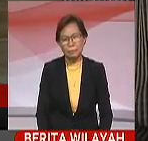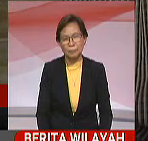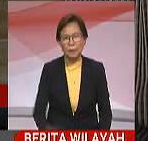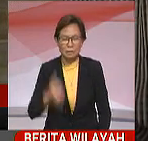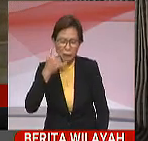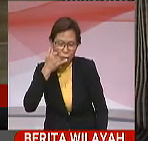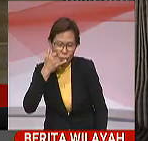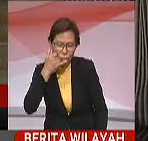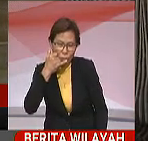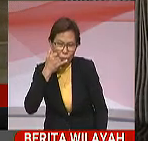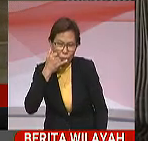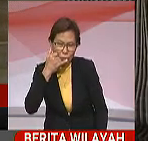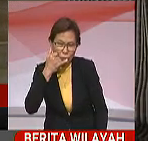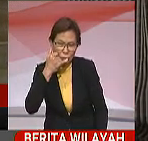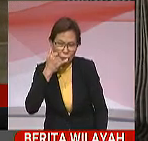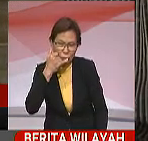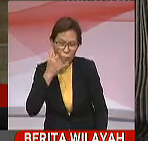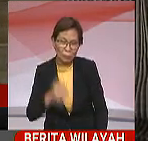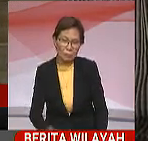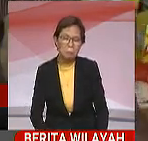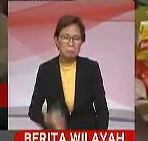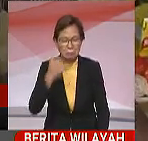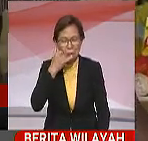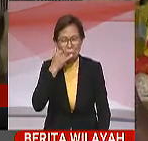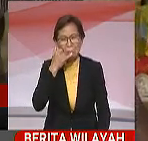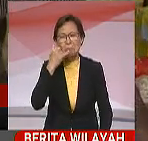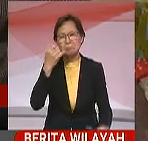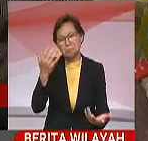Telefon mari tak boleh kelik lemak, dia kata.